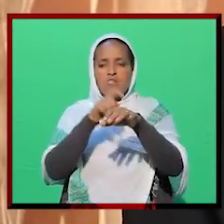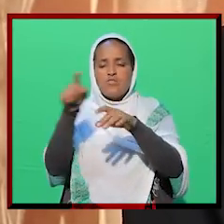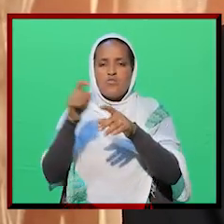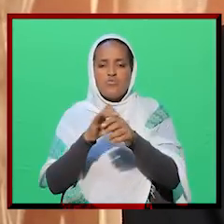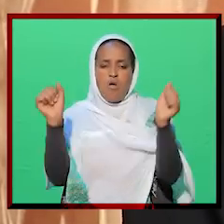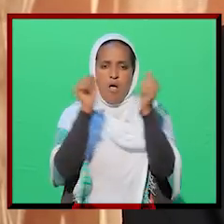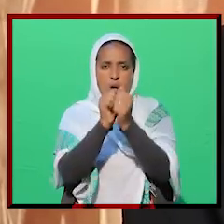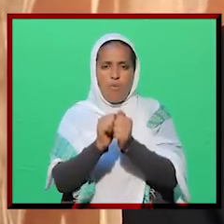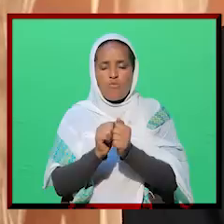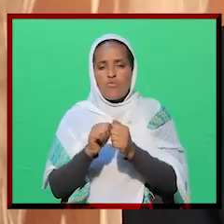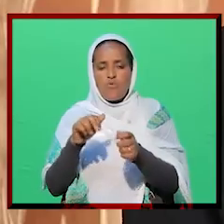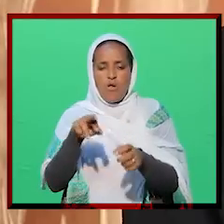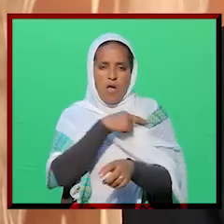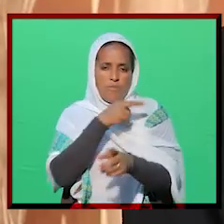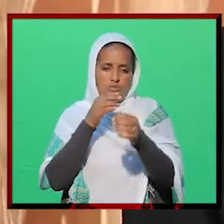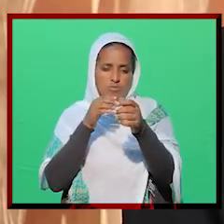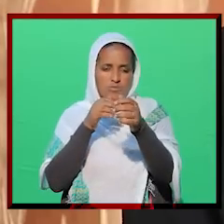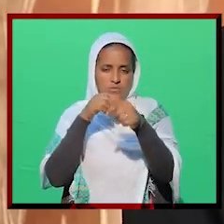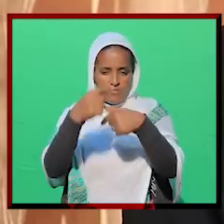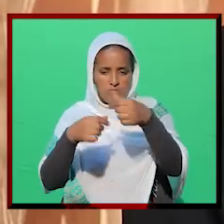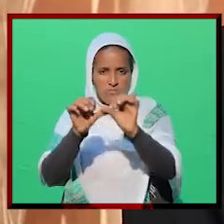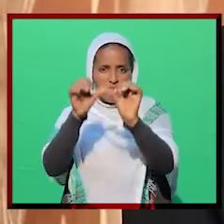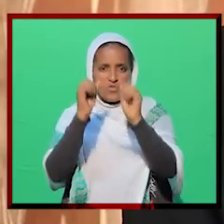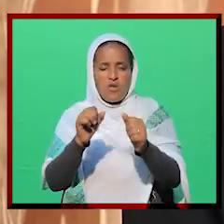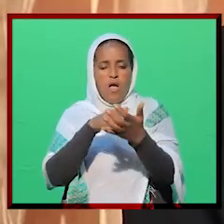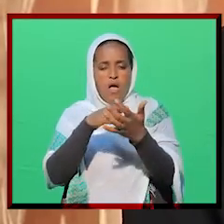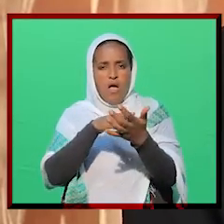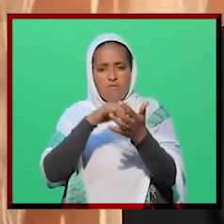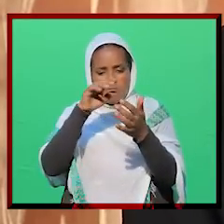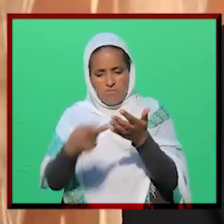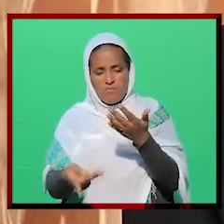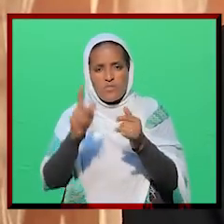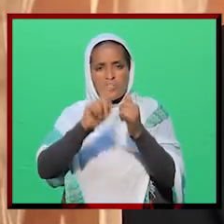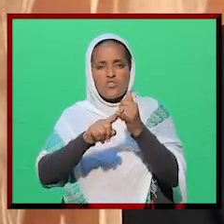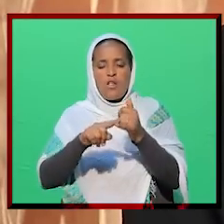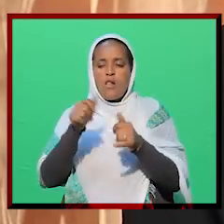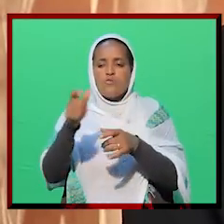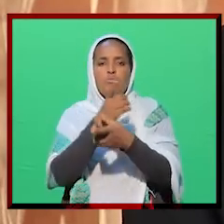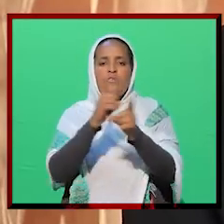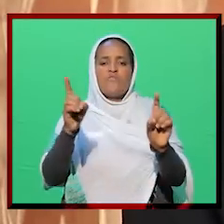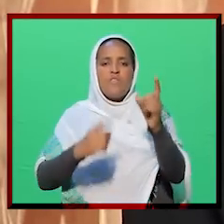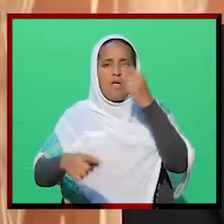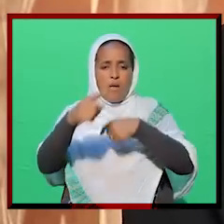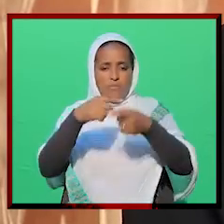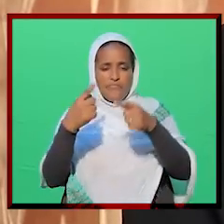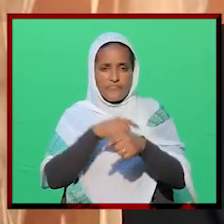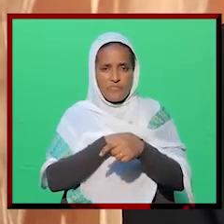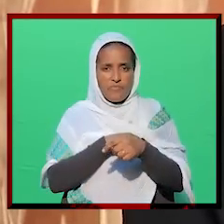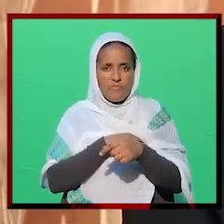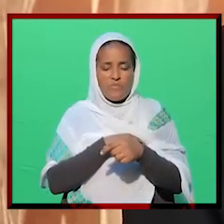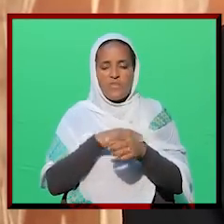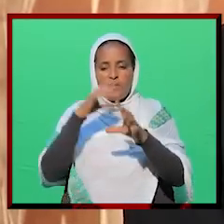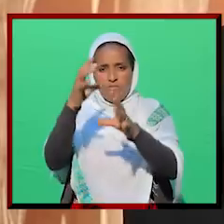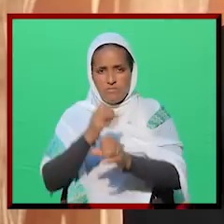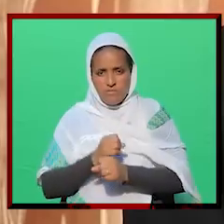እኮ በፖለቲካ ላይ ተመስርተው በአናነት ጸጋ አንተ ጸጋ